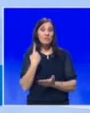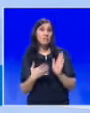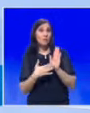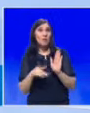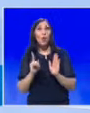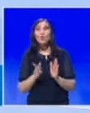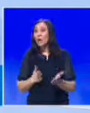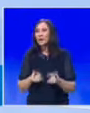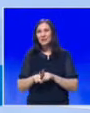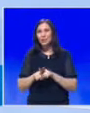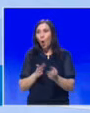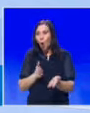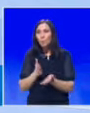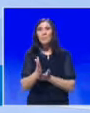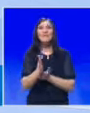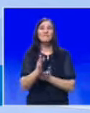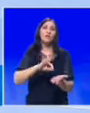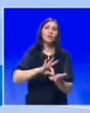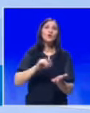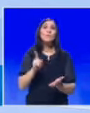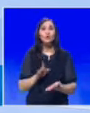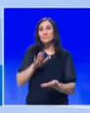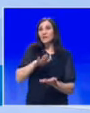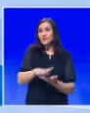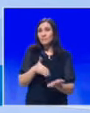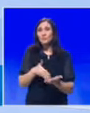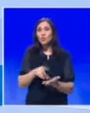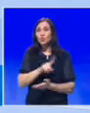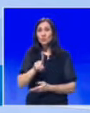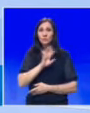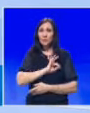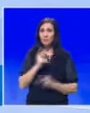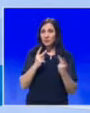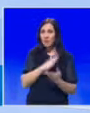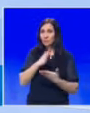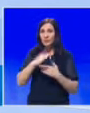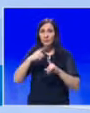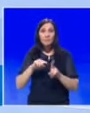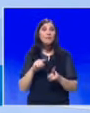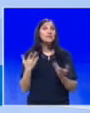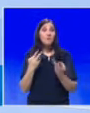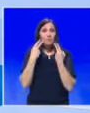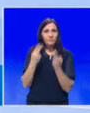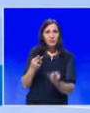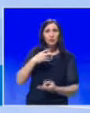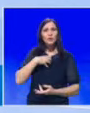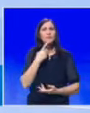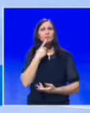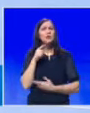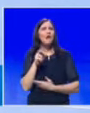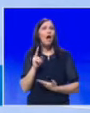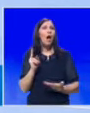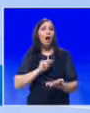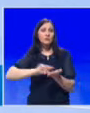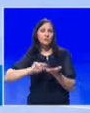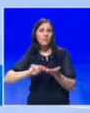на който можем да стъпим. Защото ние не можахме да разберем последните месеци каква е визията на ГЕРБ за това как да се